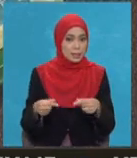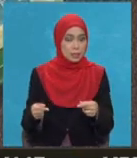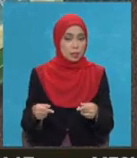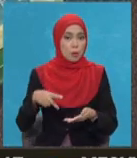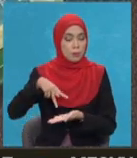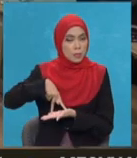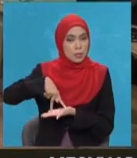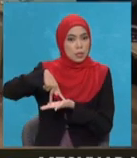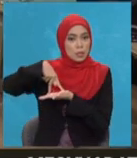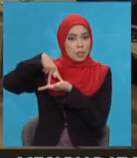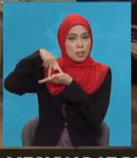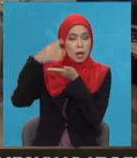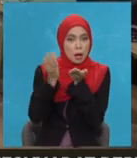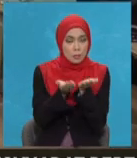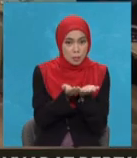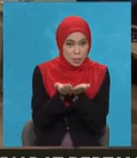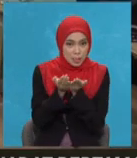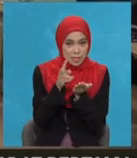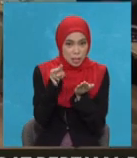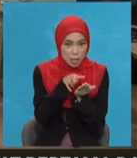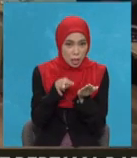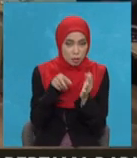ganjaran Pahala membaca Alquran